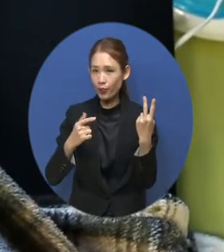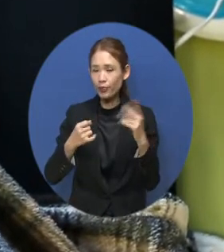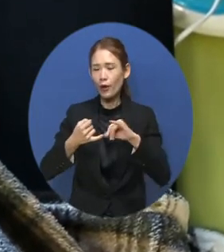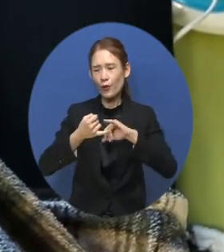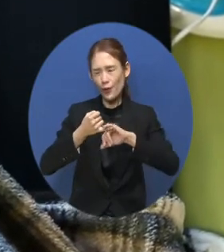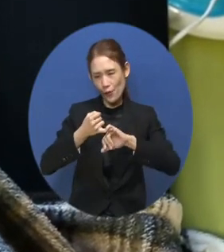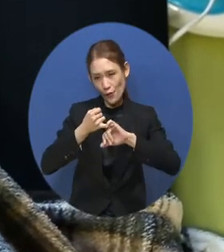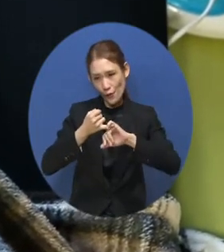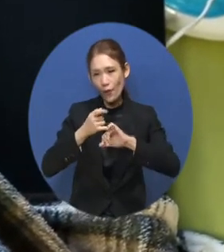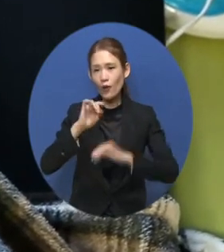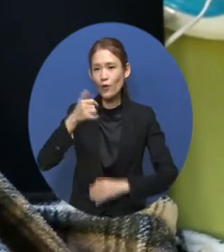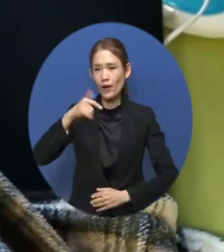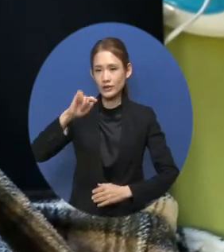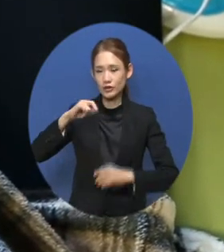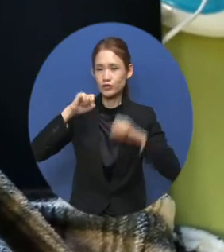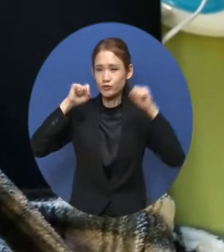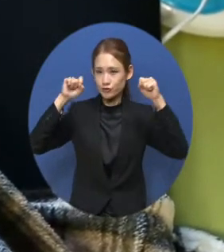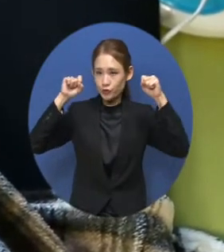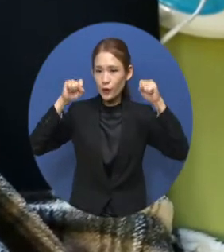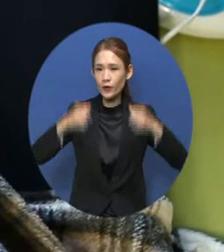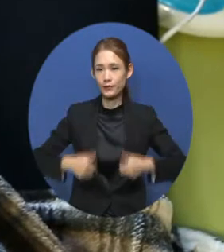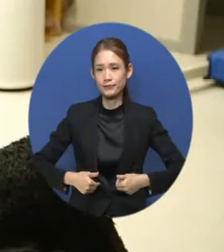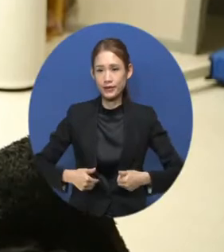관절 운동하죠.